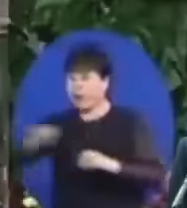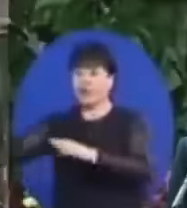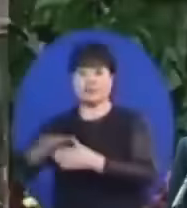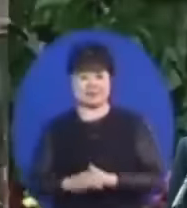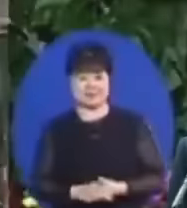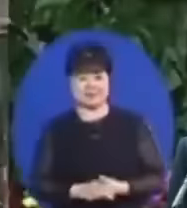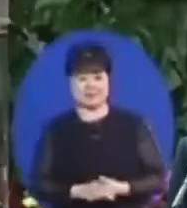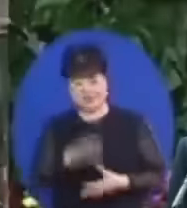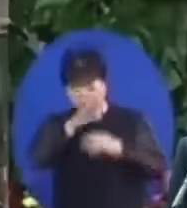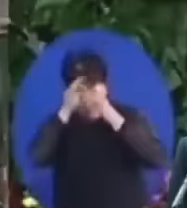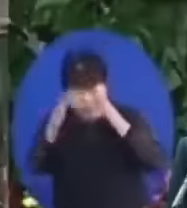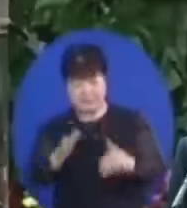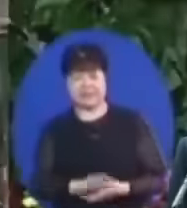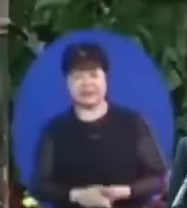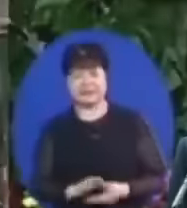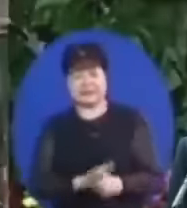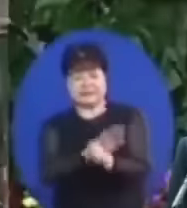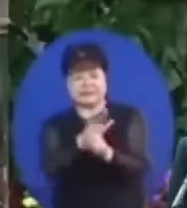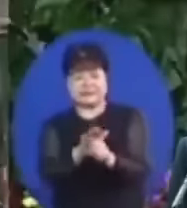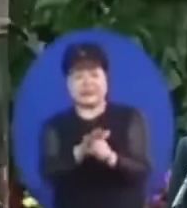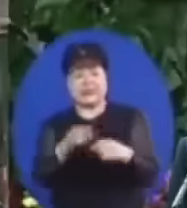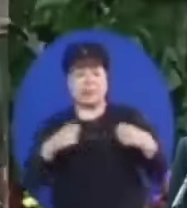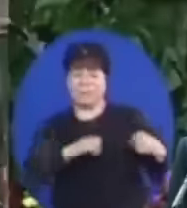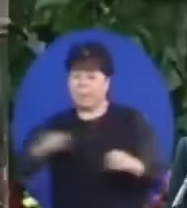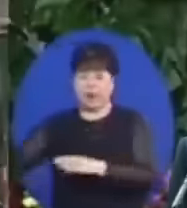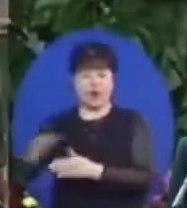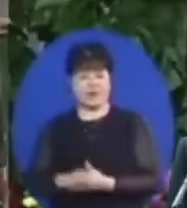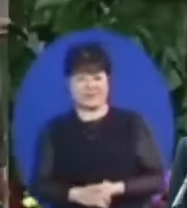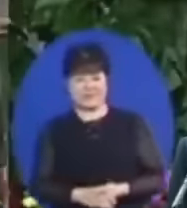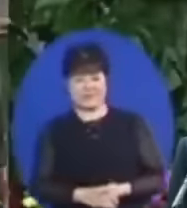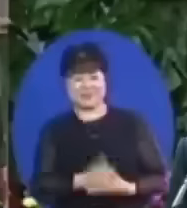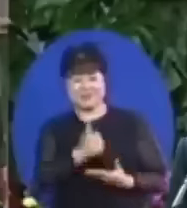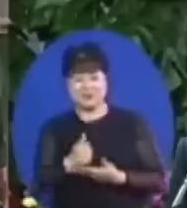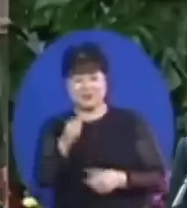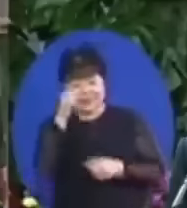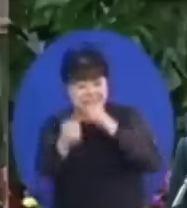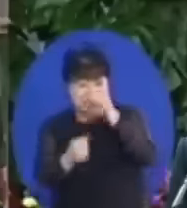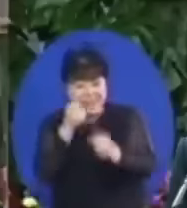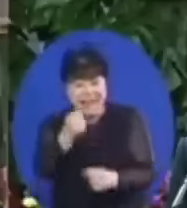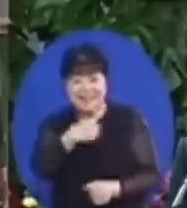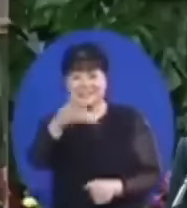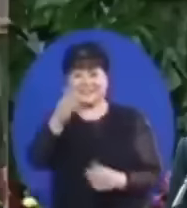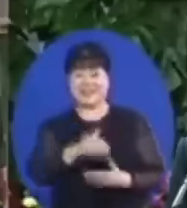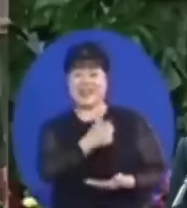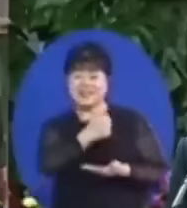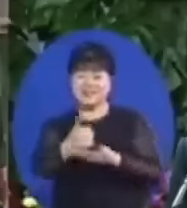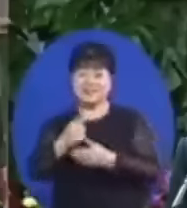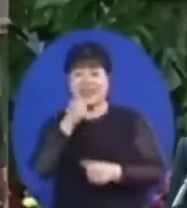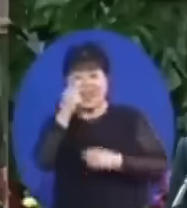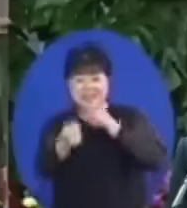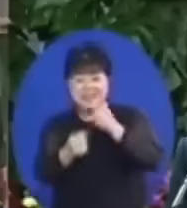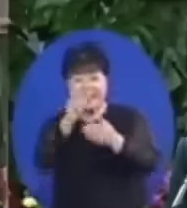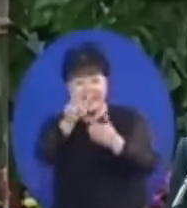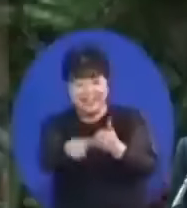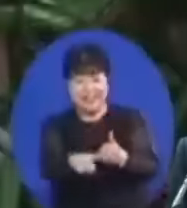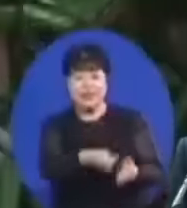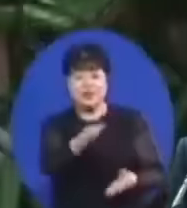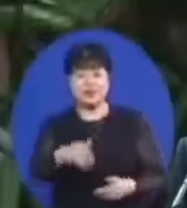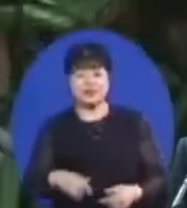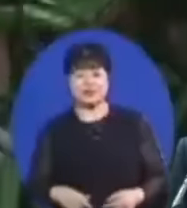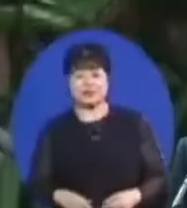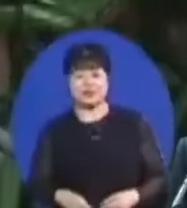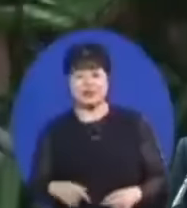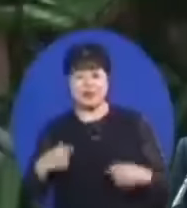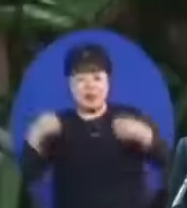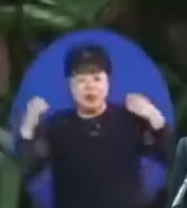던져버리고 한평생 애착하던 옷을 벗어버리고 주님께 뛰어나가는 것입니다. 주님께 뛰어나갈 때 우리도